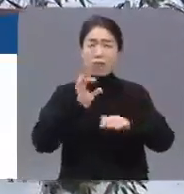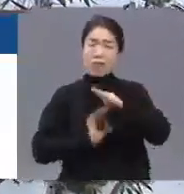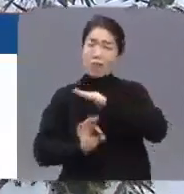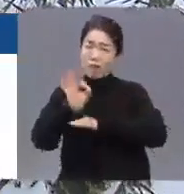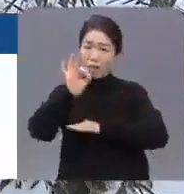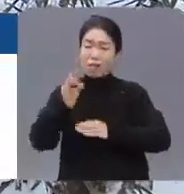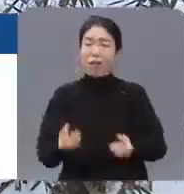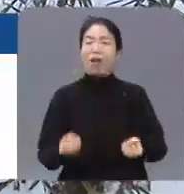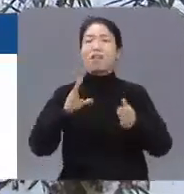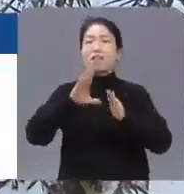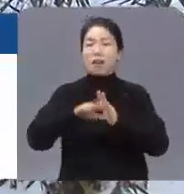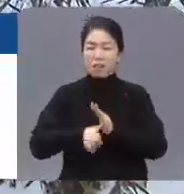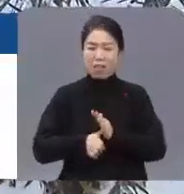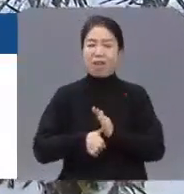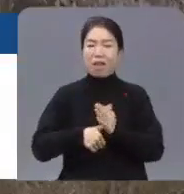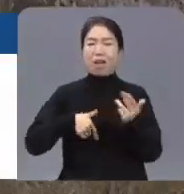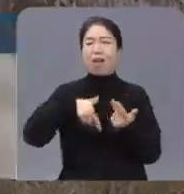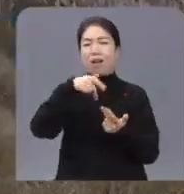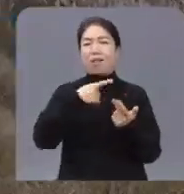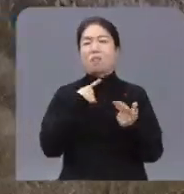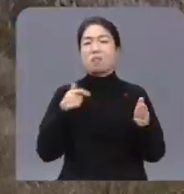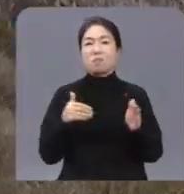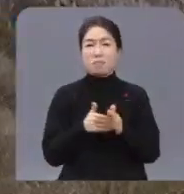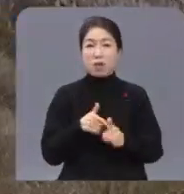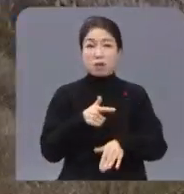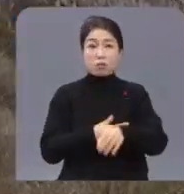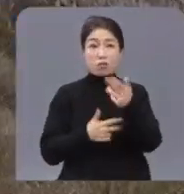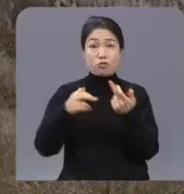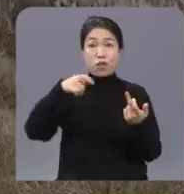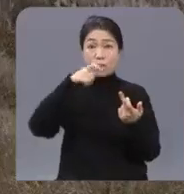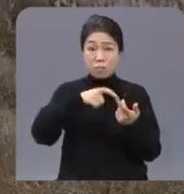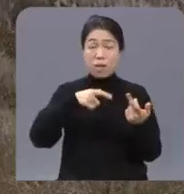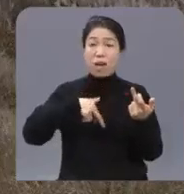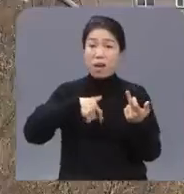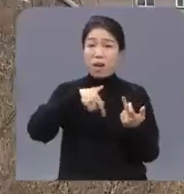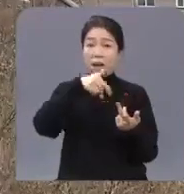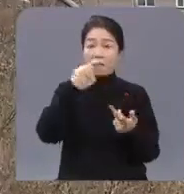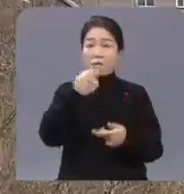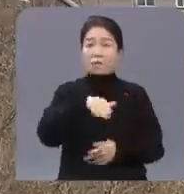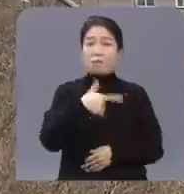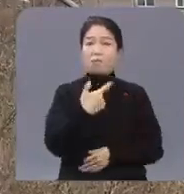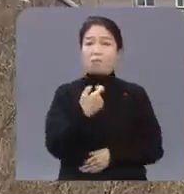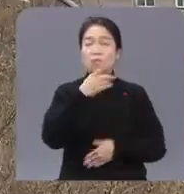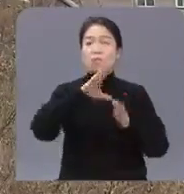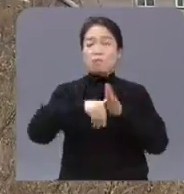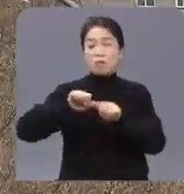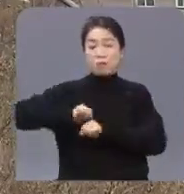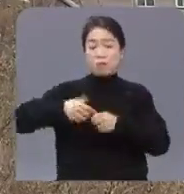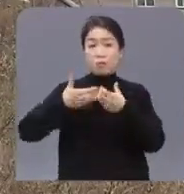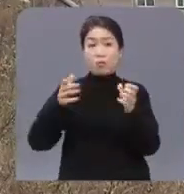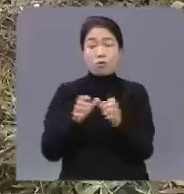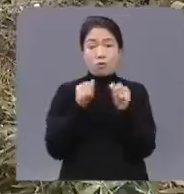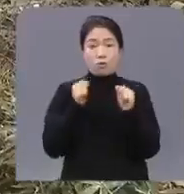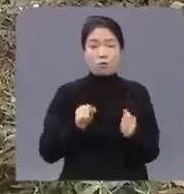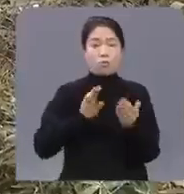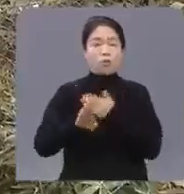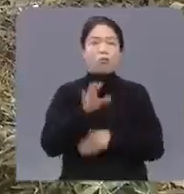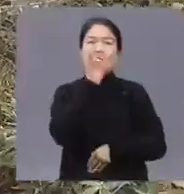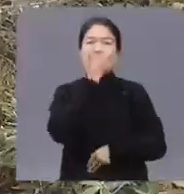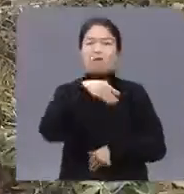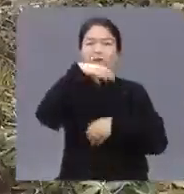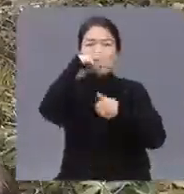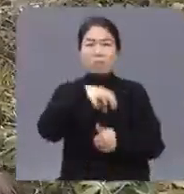그때 주로 다녔어요 무등산 정상부 탐방은 1966년 포대 주둔 이후 불가능해졌습니다